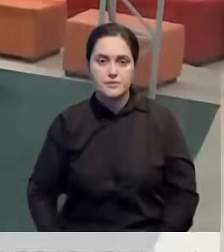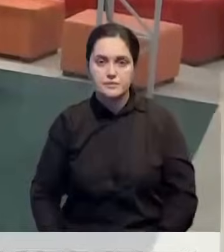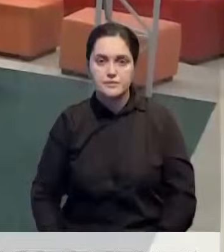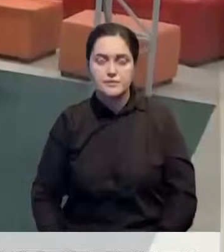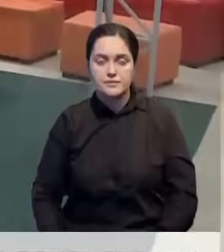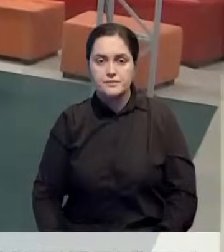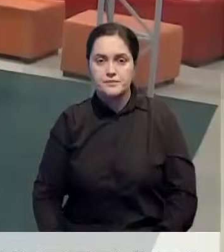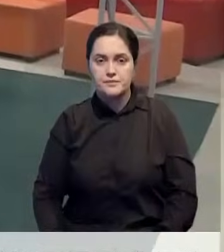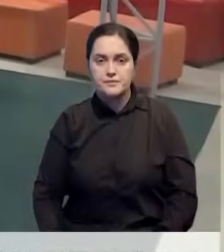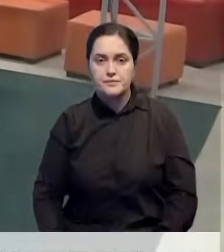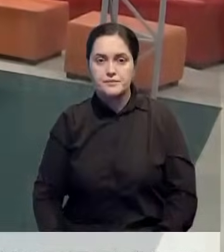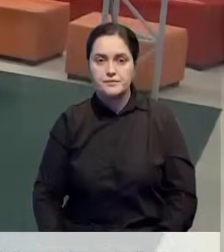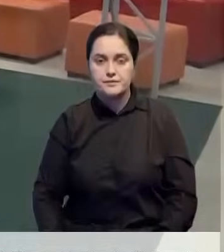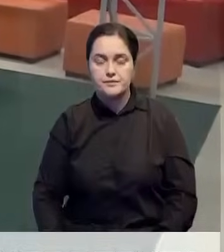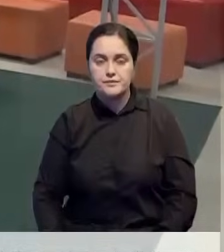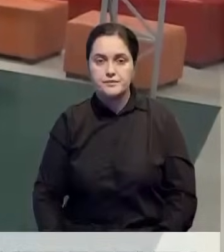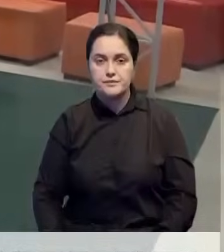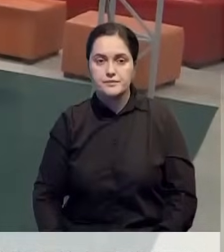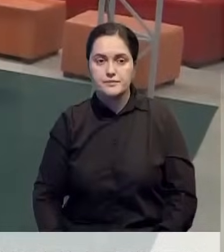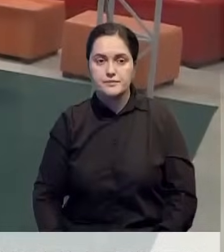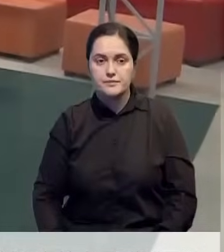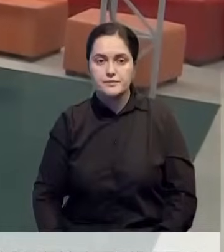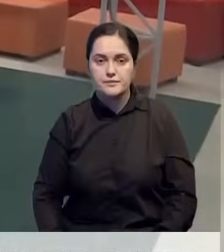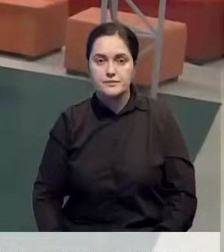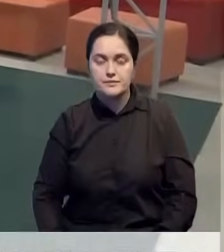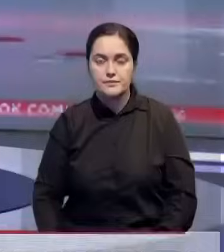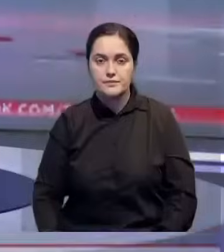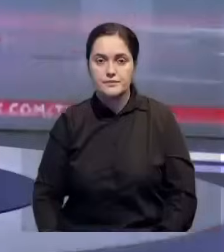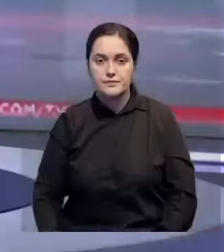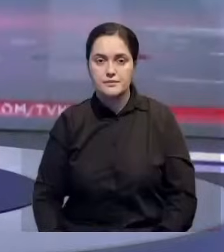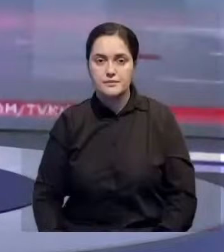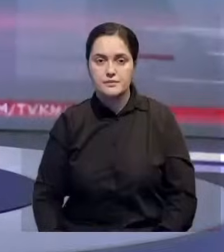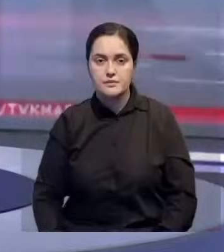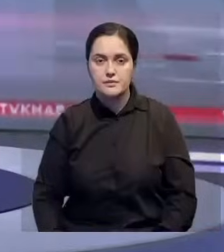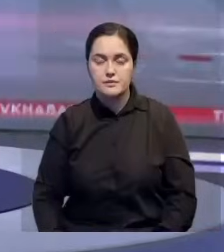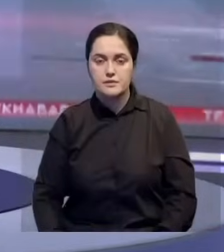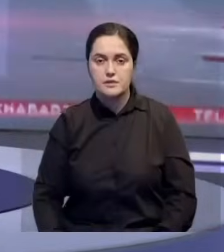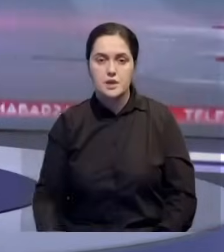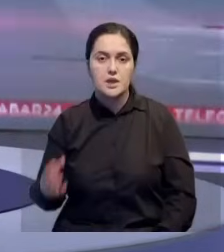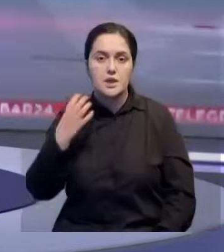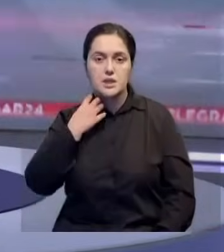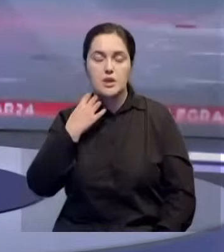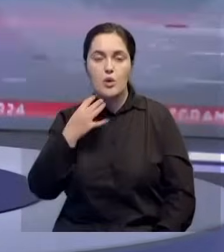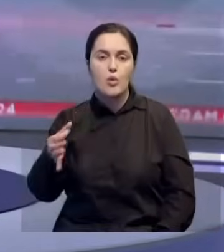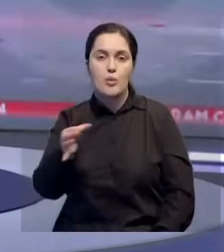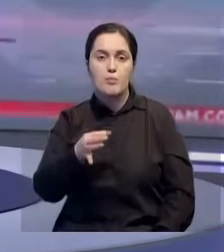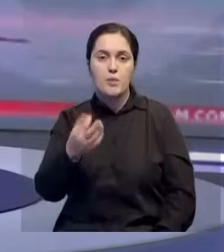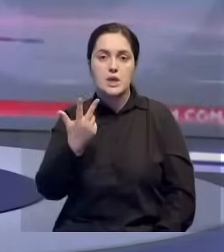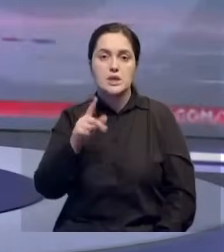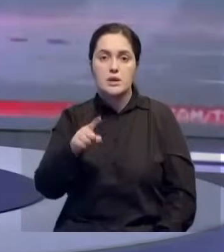Вячеслав Ветлугин и Дмитрий Пыхтин, Усть-Каменогорск, Хабар-24. И к другим темам. В Кызылординской области